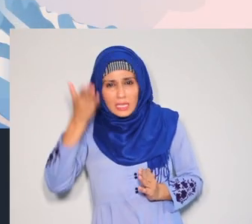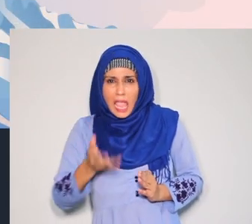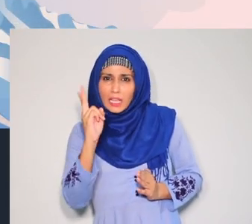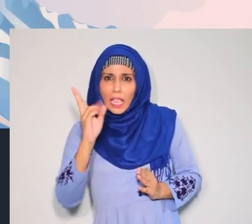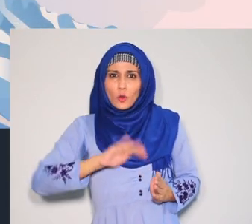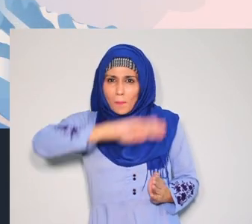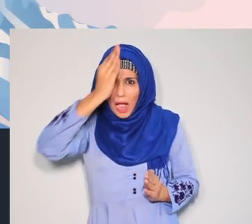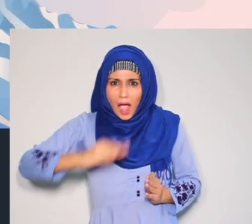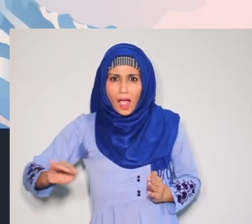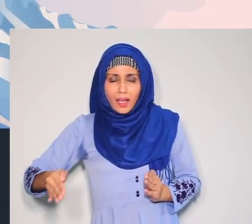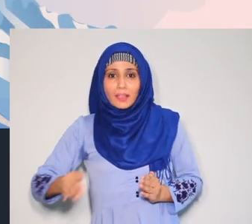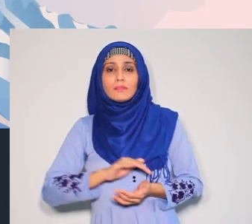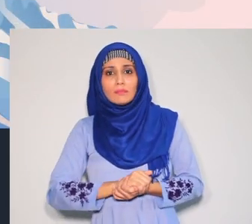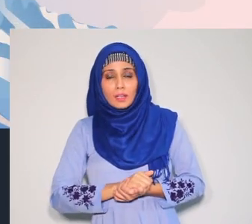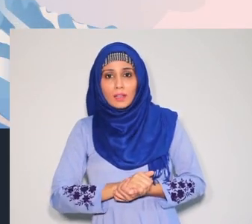है केटू,